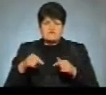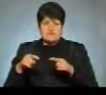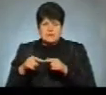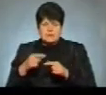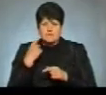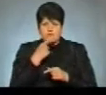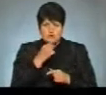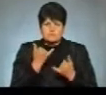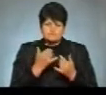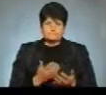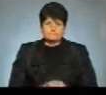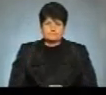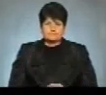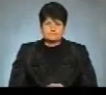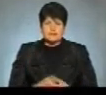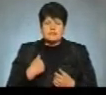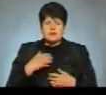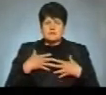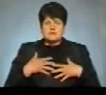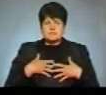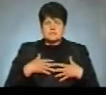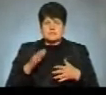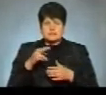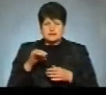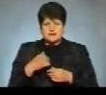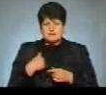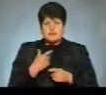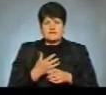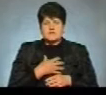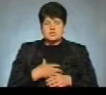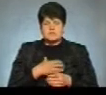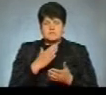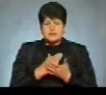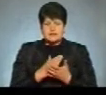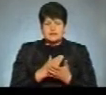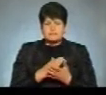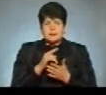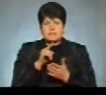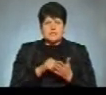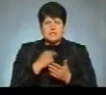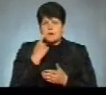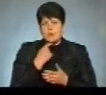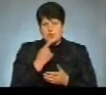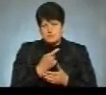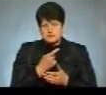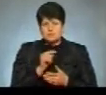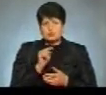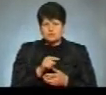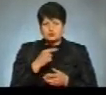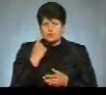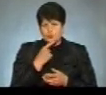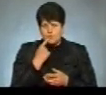Мова на часі. Я кримський татарин. І для мене надзвичайно важливим є питання мови. Тому що мова